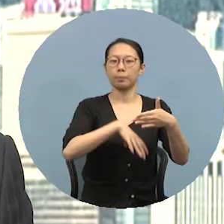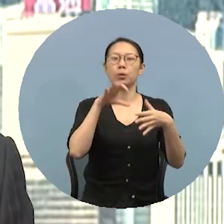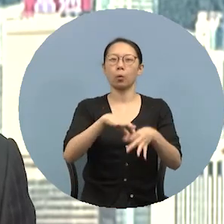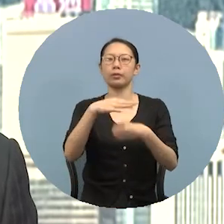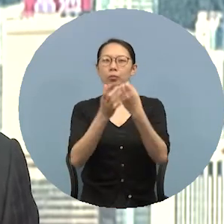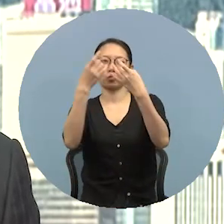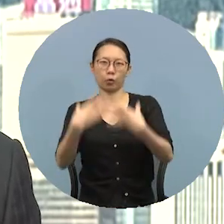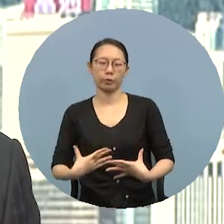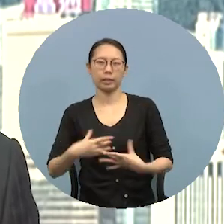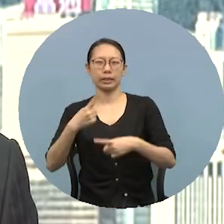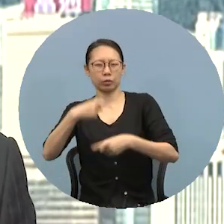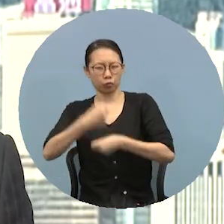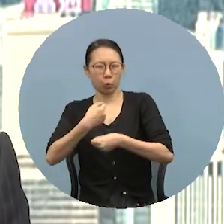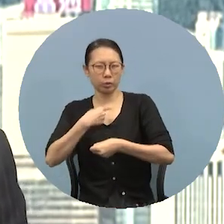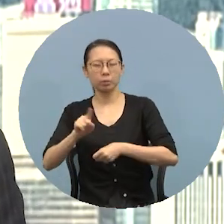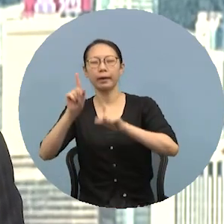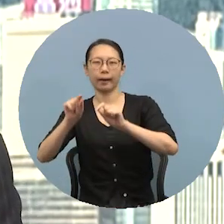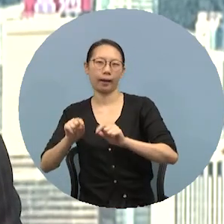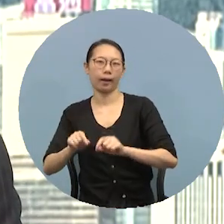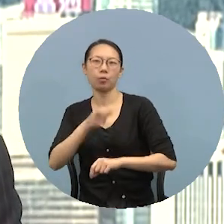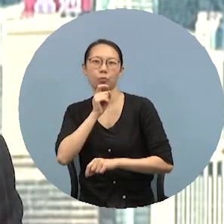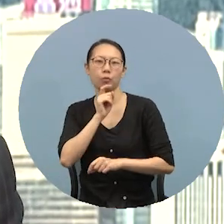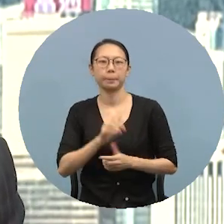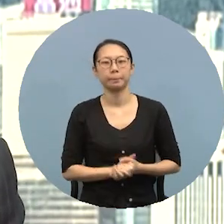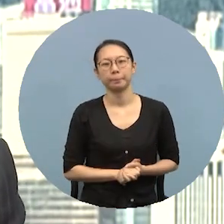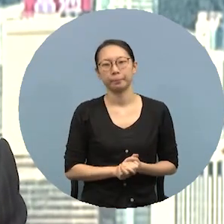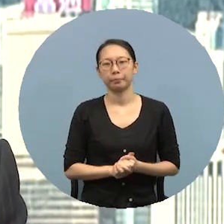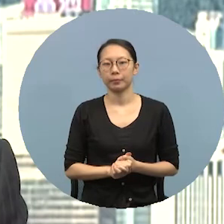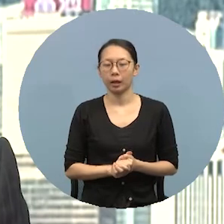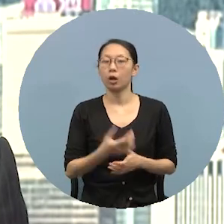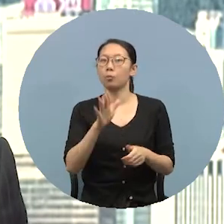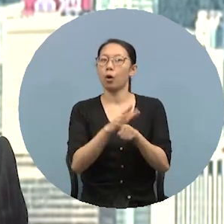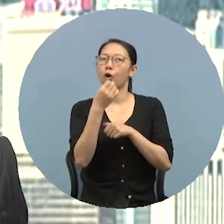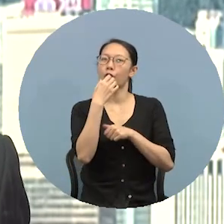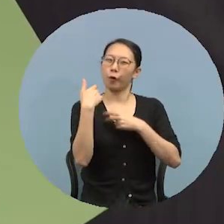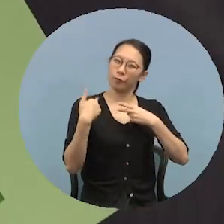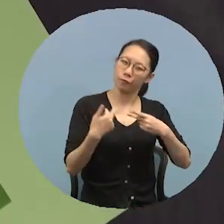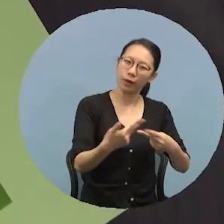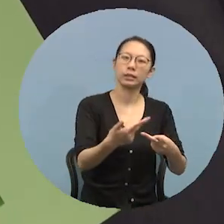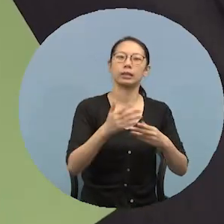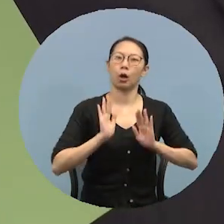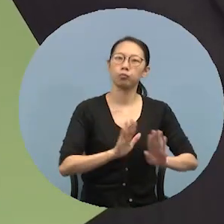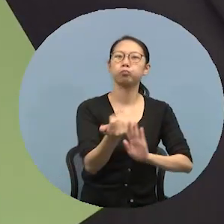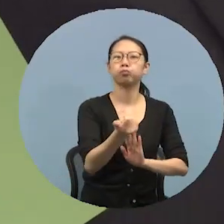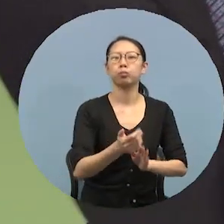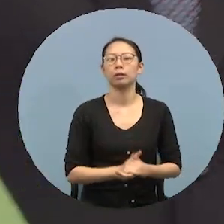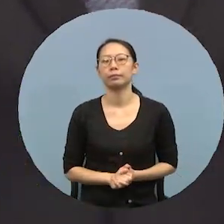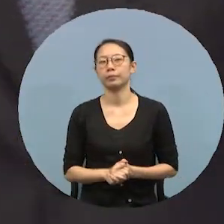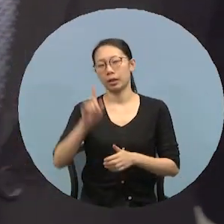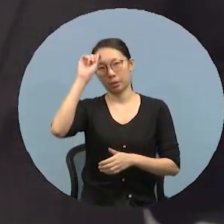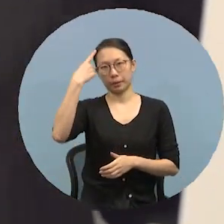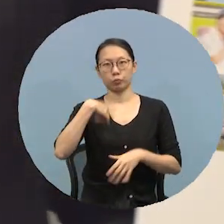作出了精闢的論述，是推動香港發展的定海神針。明天我就會發